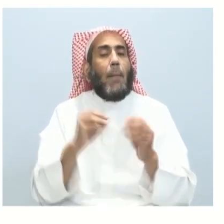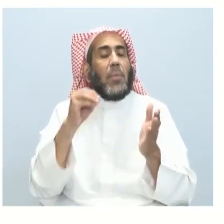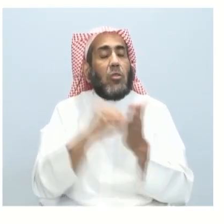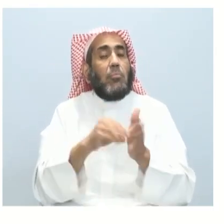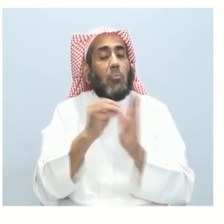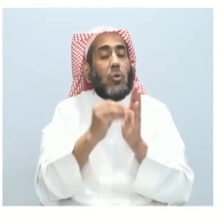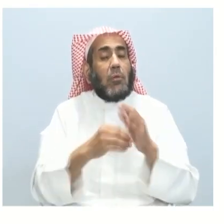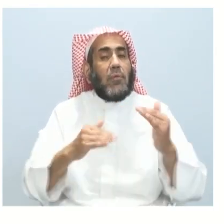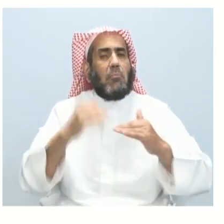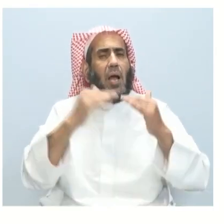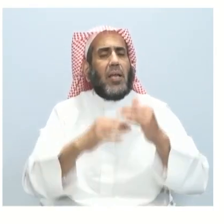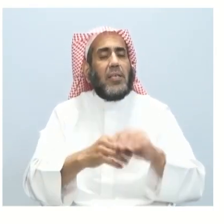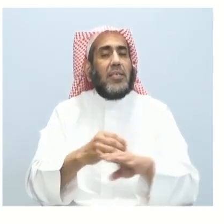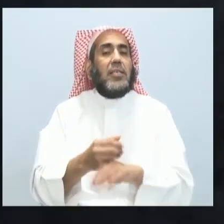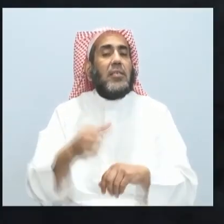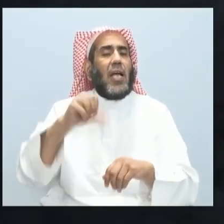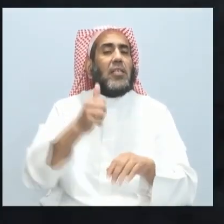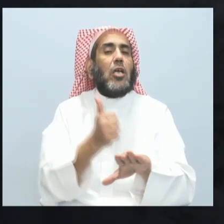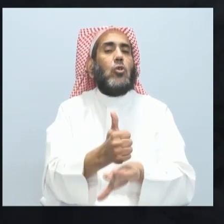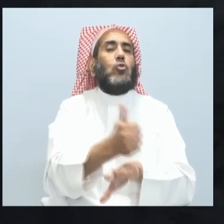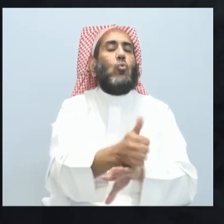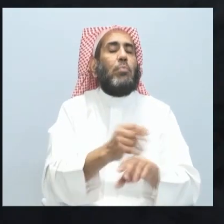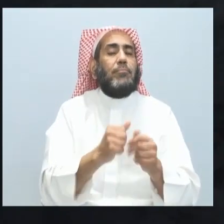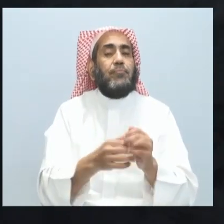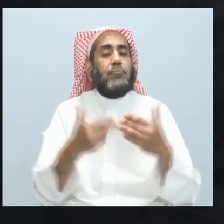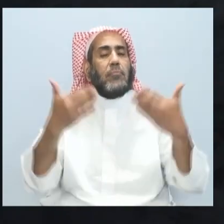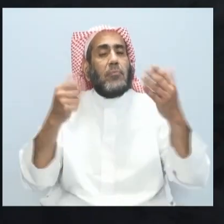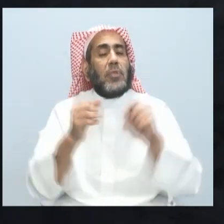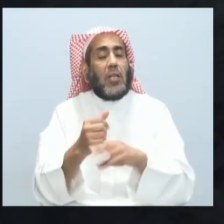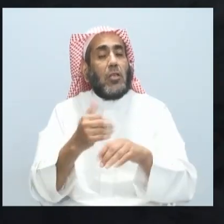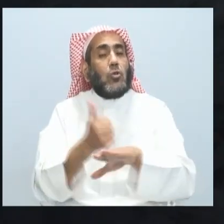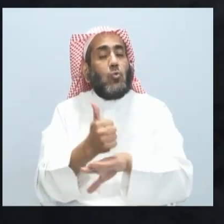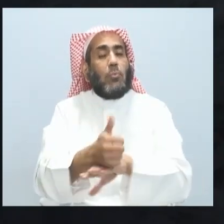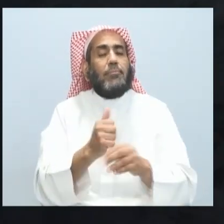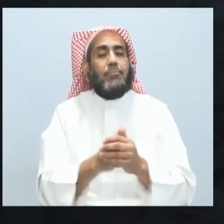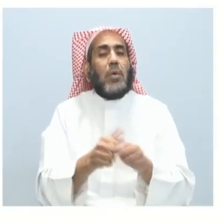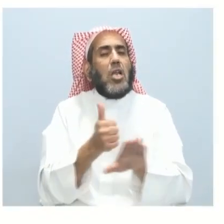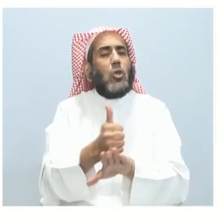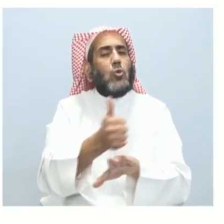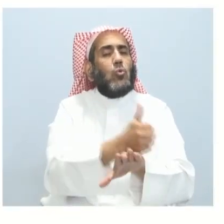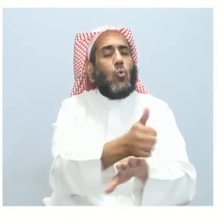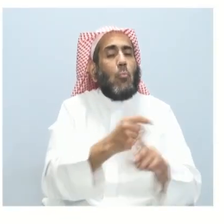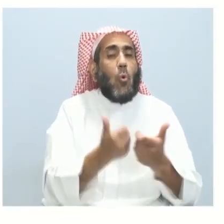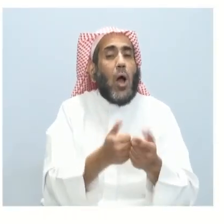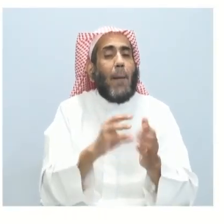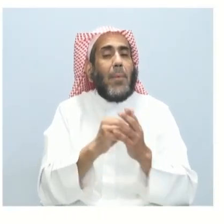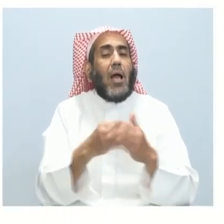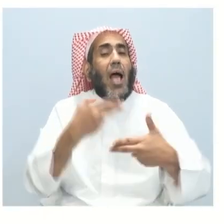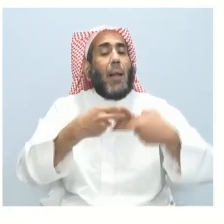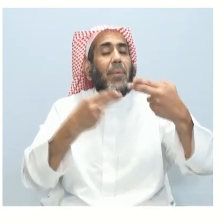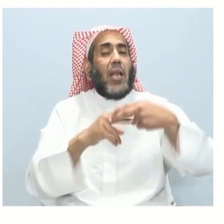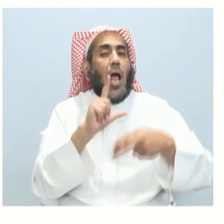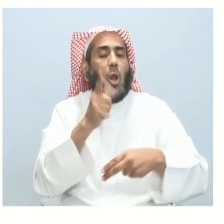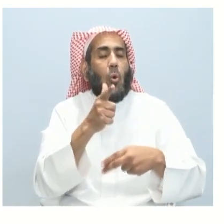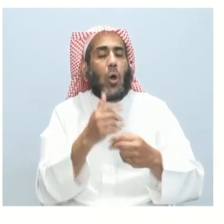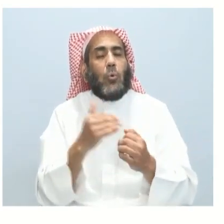في مقاييس نقد الاسلوب في مقاييس النقد ايضا الشعريه تحدث عن مقايس نخذ الاسلوب الاسلوب هنا طبعا وهو المقصود به البناء اللغوي